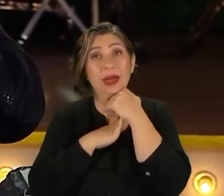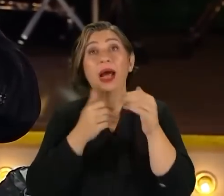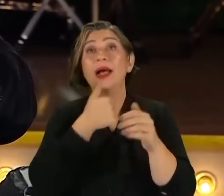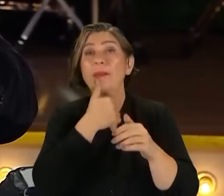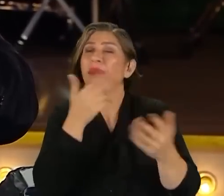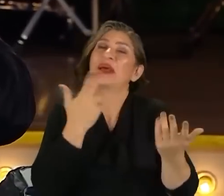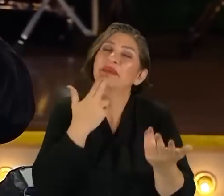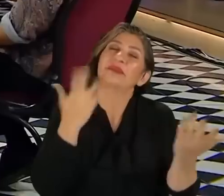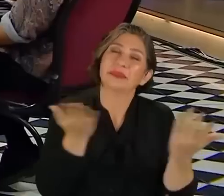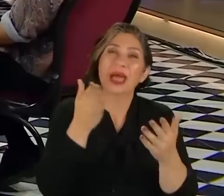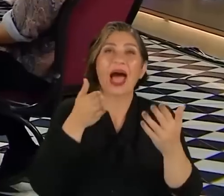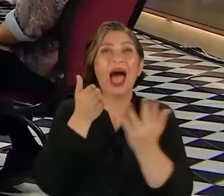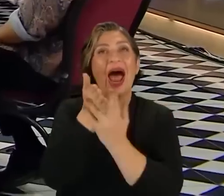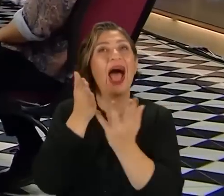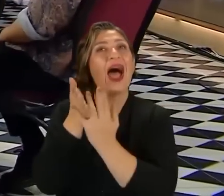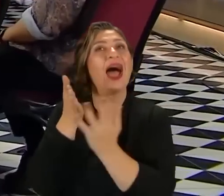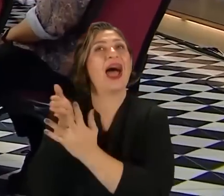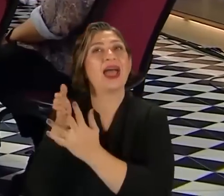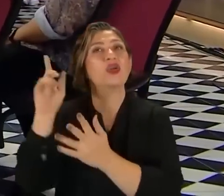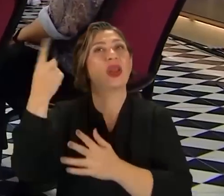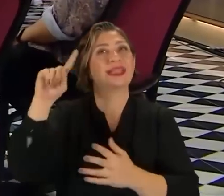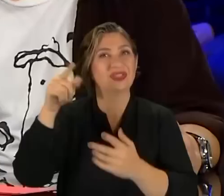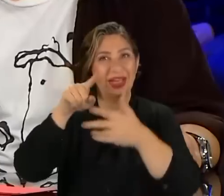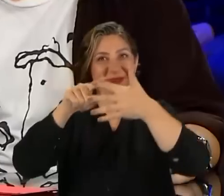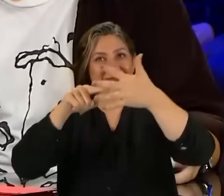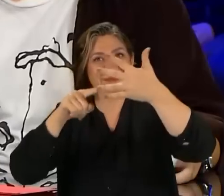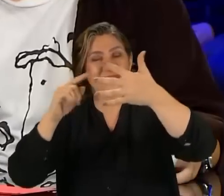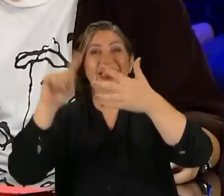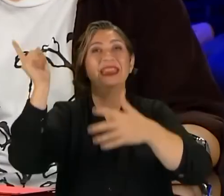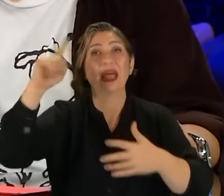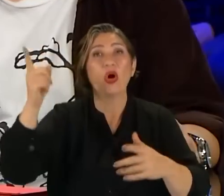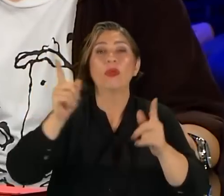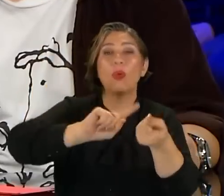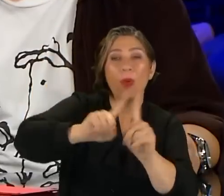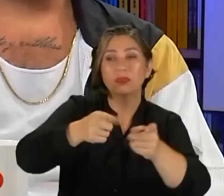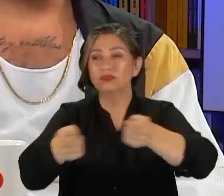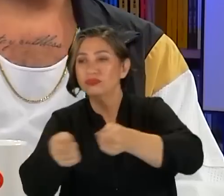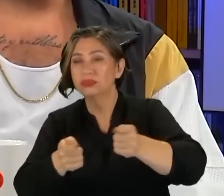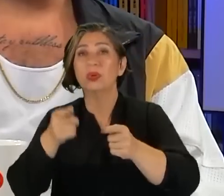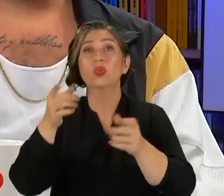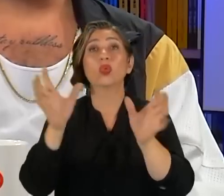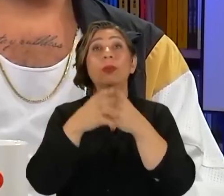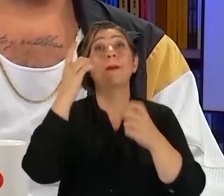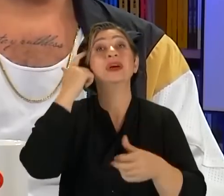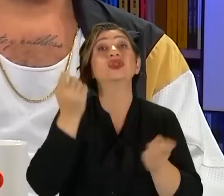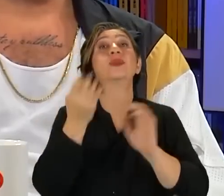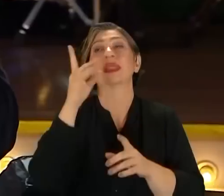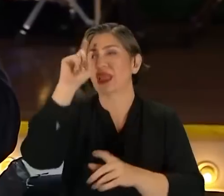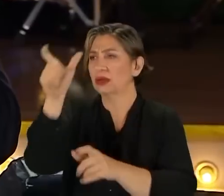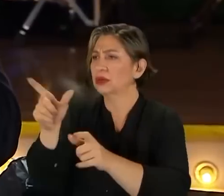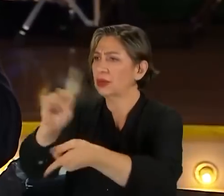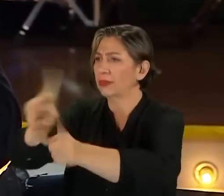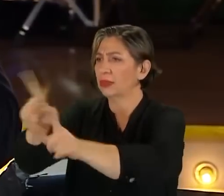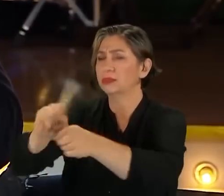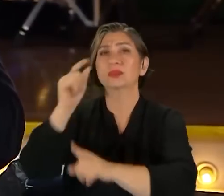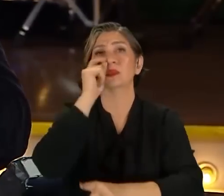adamlar, kadınlar değil mi? Ara katmanlardaki yöneticiler değil mi? Direktörler bilmem neler filan. Gruplarla başa çıkamıyor ama tek kişiyle başa çıkmak çok